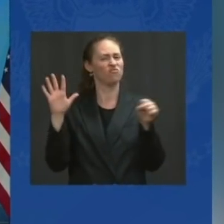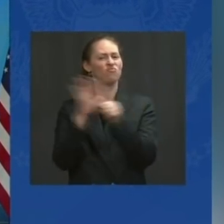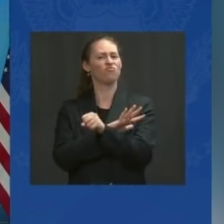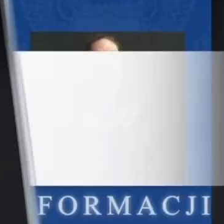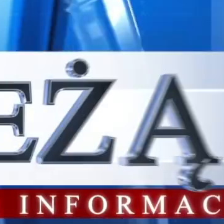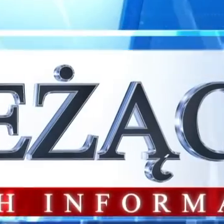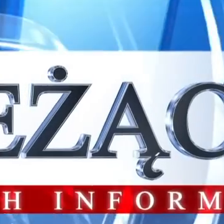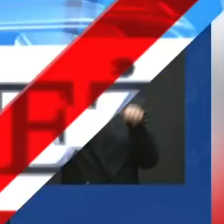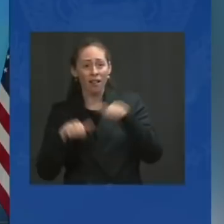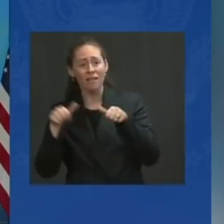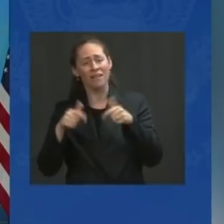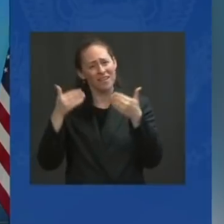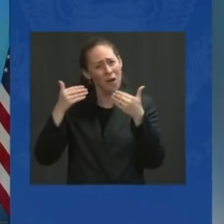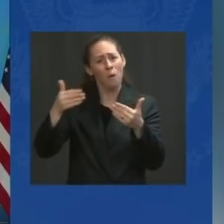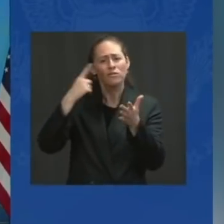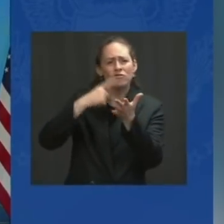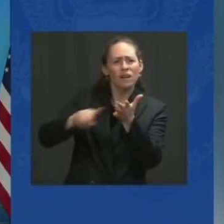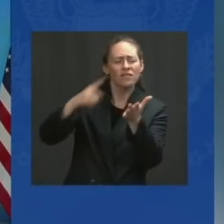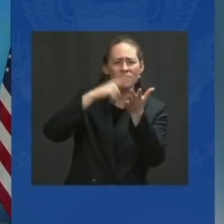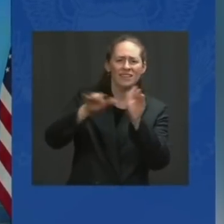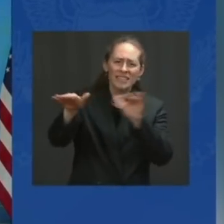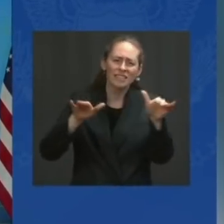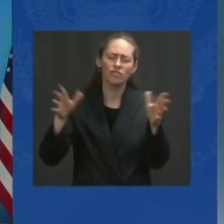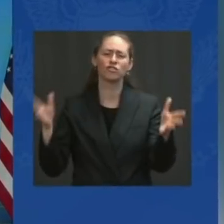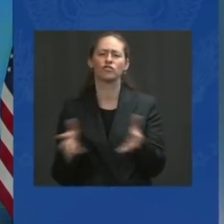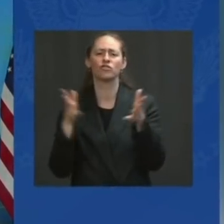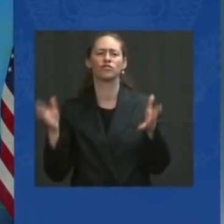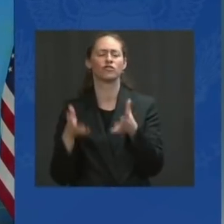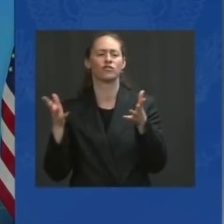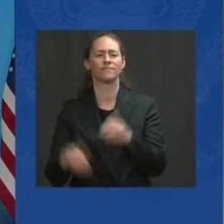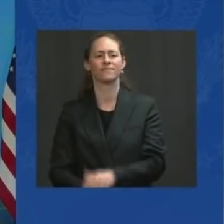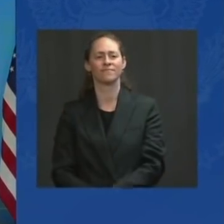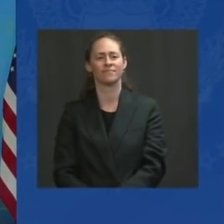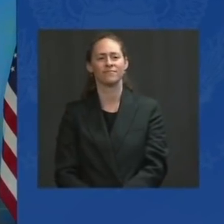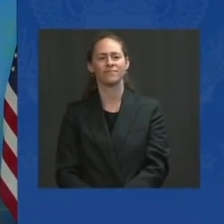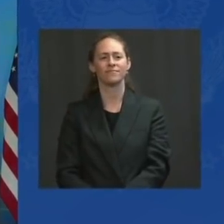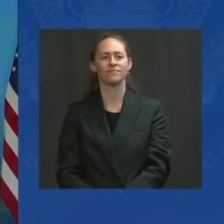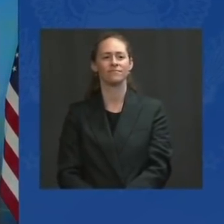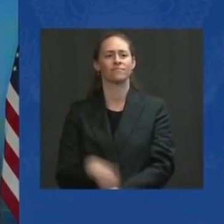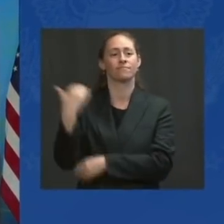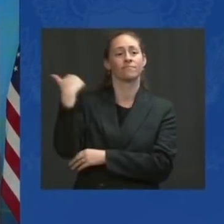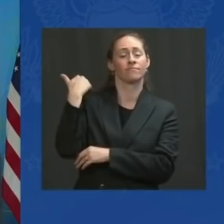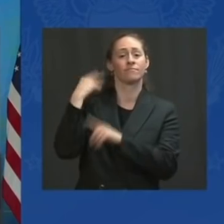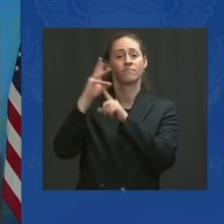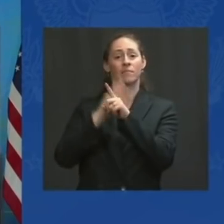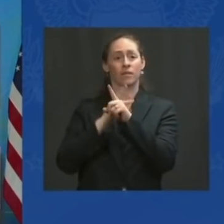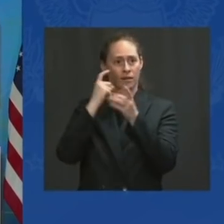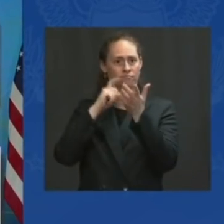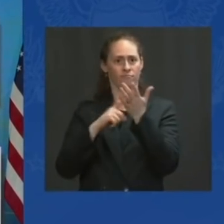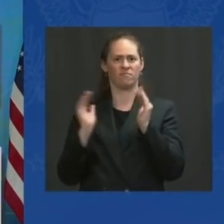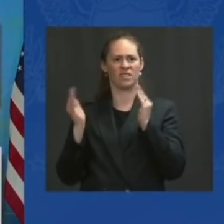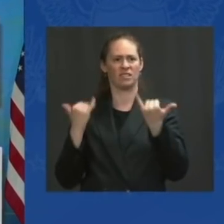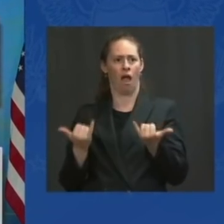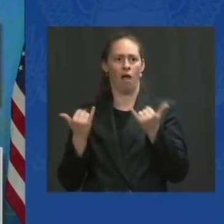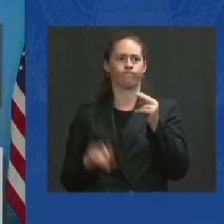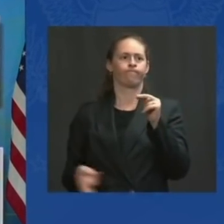obostrzeniami, które nie chronią osób zaantidotumowanych, z pewnością doprowadzą do dalszych niepotrzebnych cierpień, powiedziała Waleński. We wtorek prezydent USA Joe